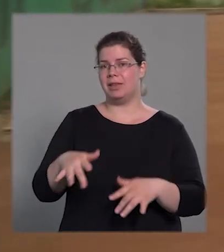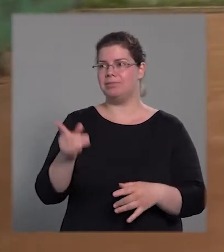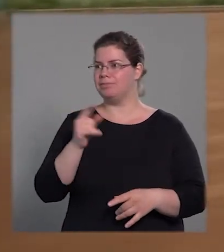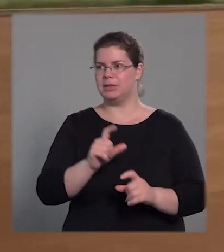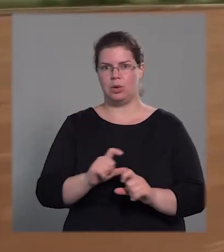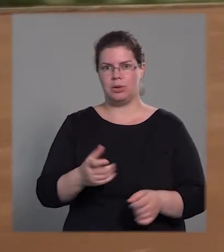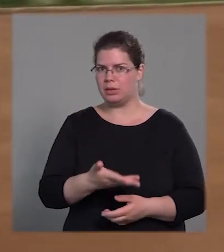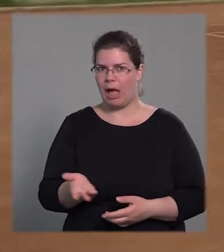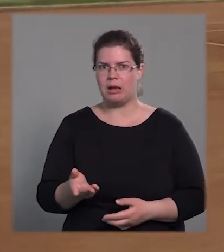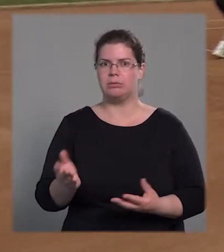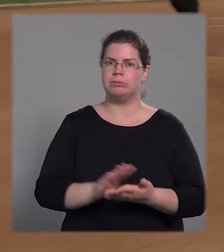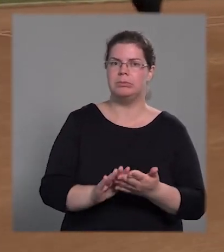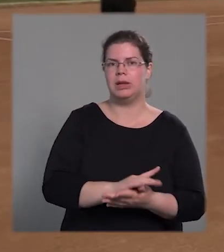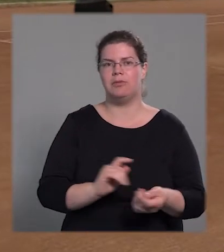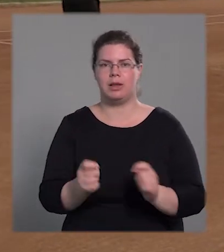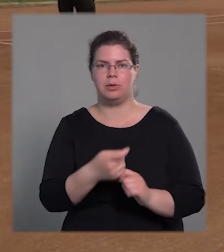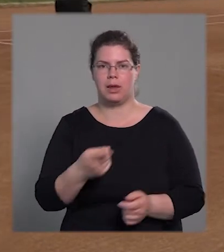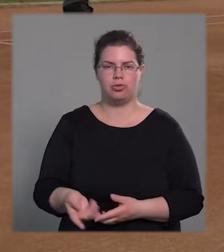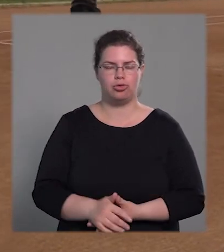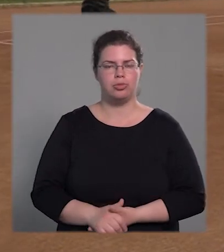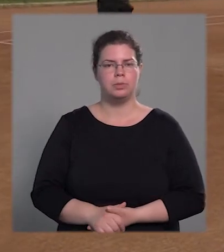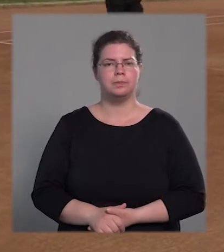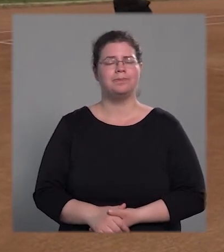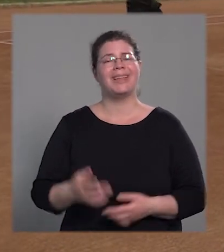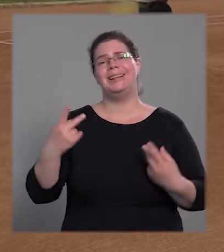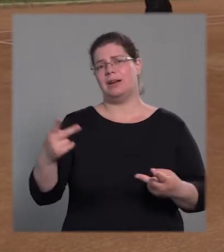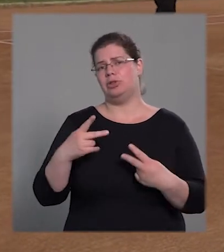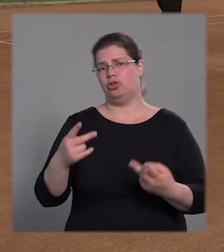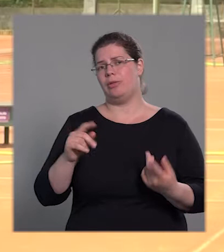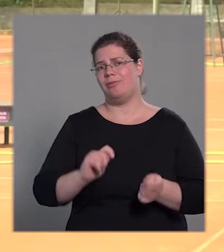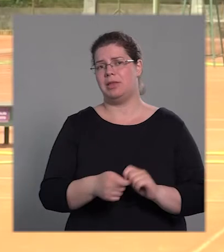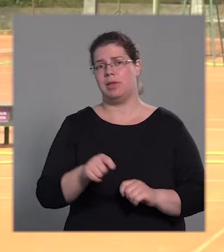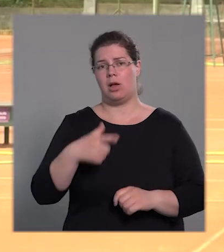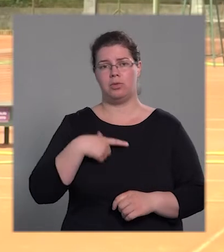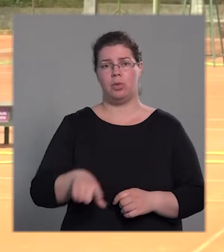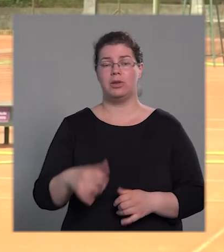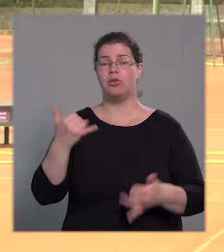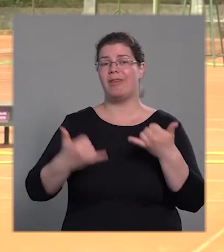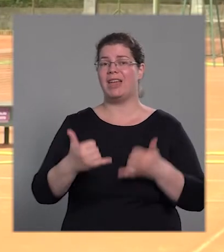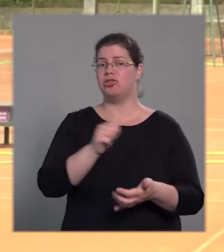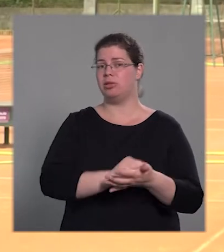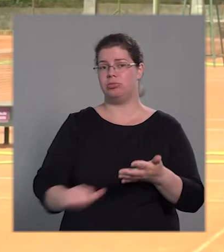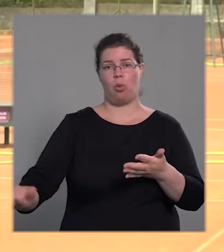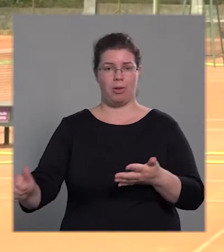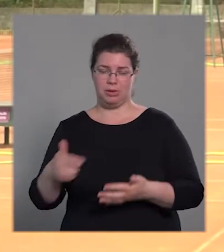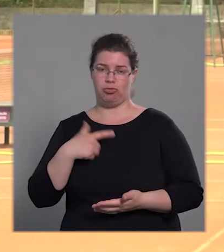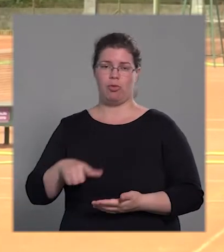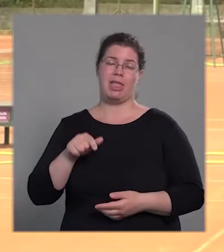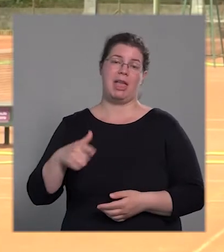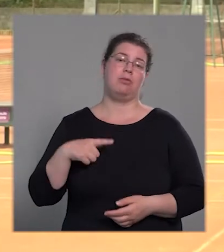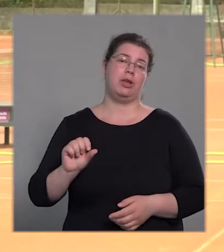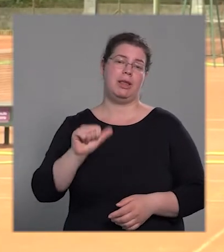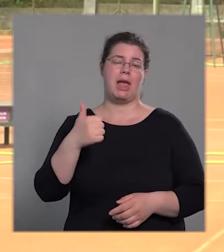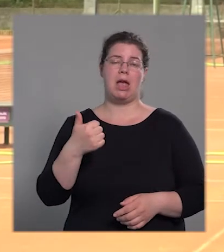okozott nálatok? Milyen változások jöttek be? A legfontosabb változás az volt, hogy törölték a versenyeket. Ugye ez volt az első lépés.